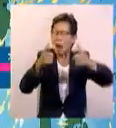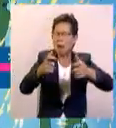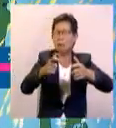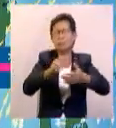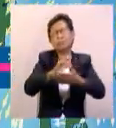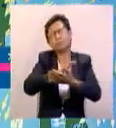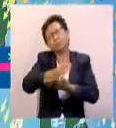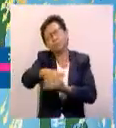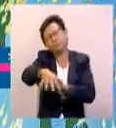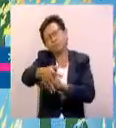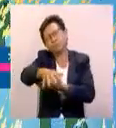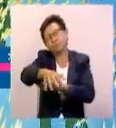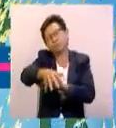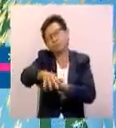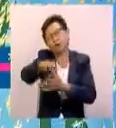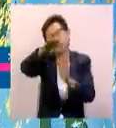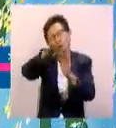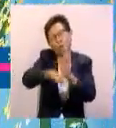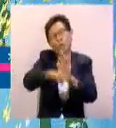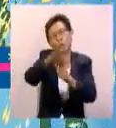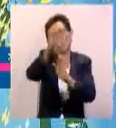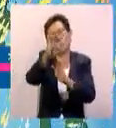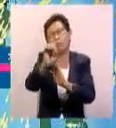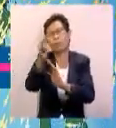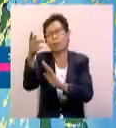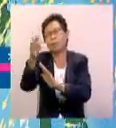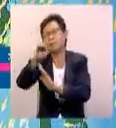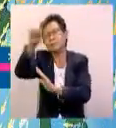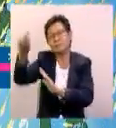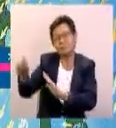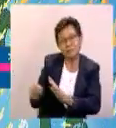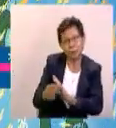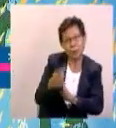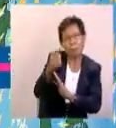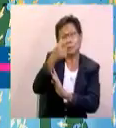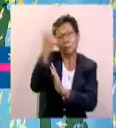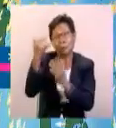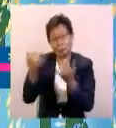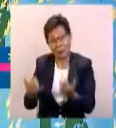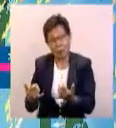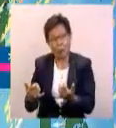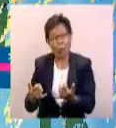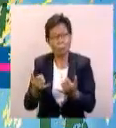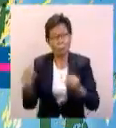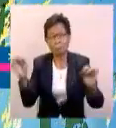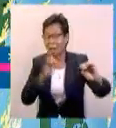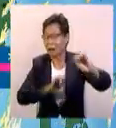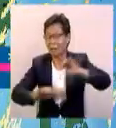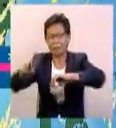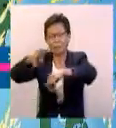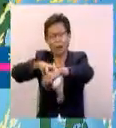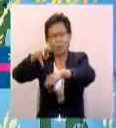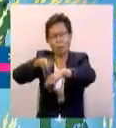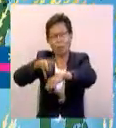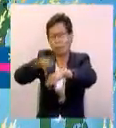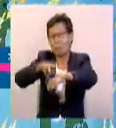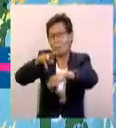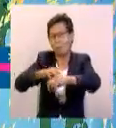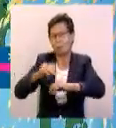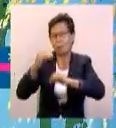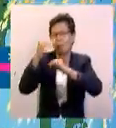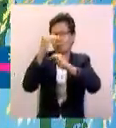yang ketika ini sederhana kurang 40 km per jam. Oleh itu, buat masa ini, tiada sebarang amaran